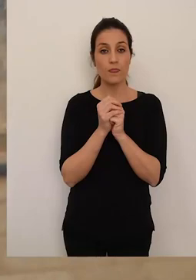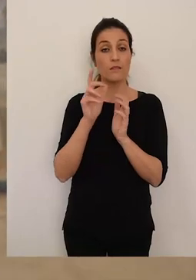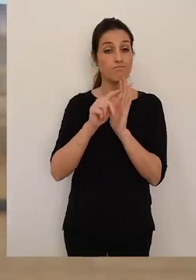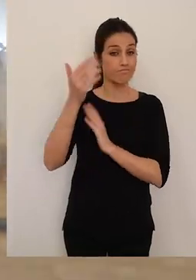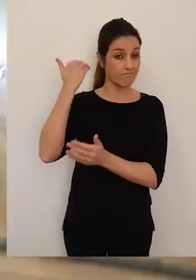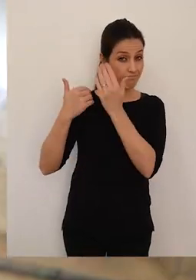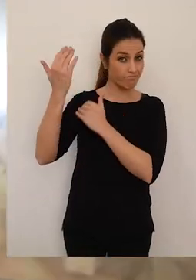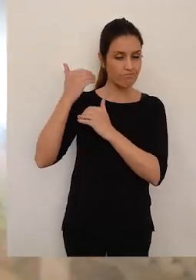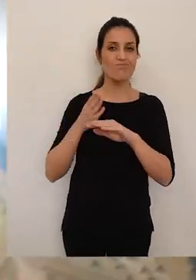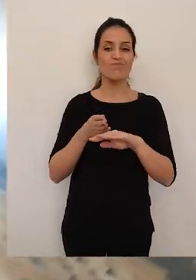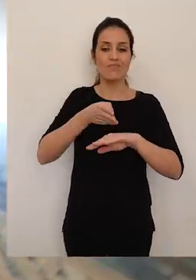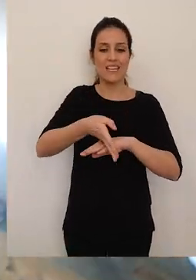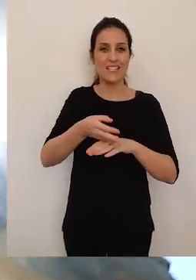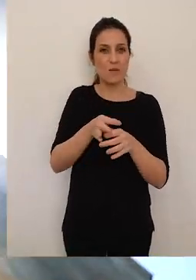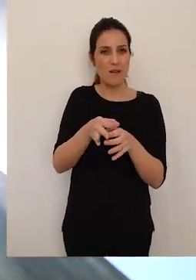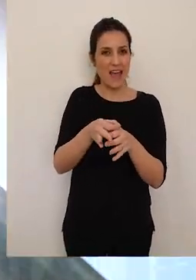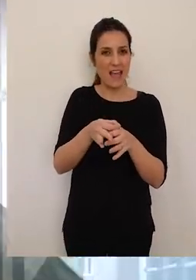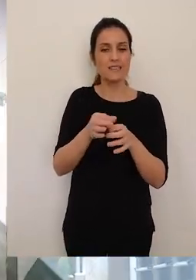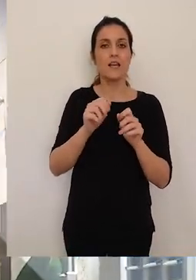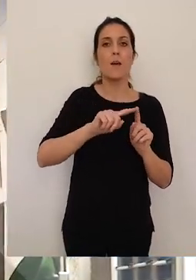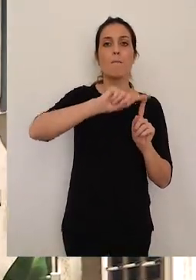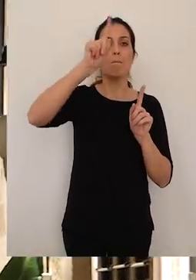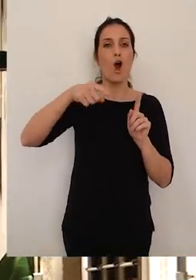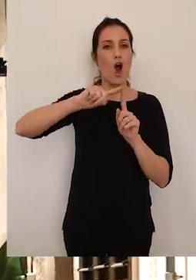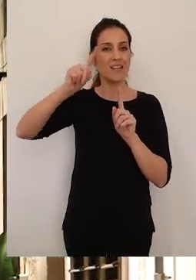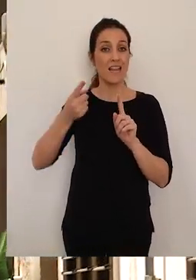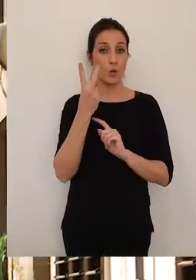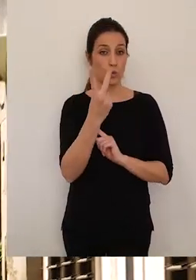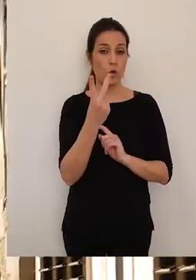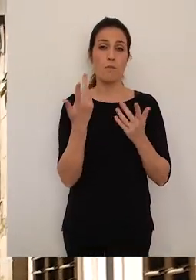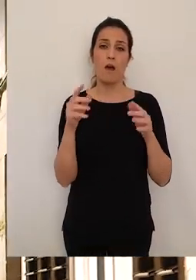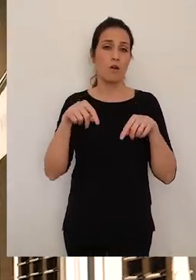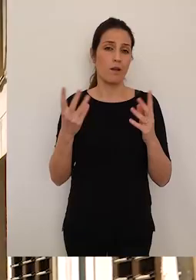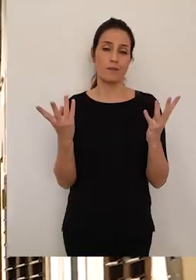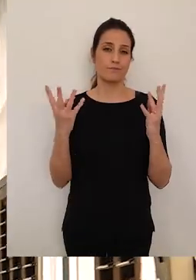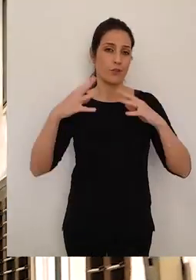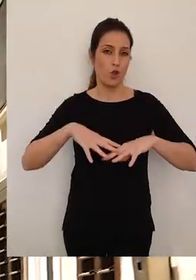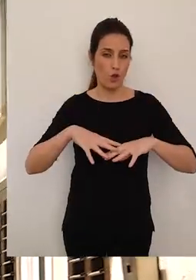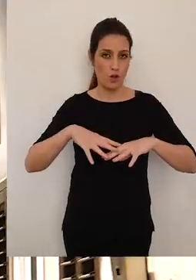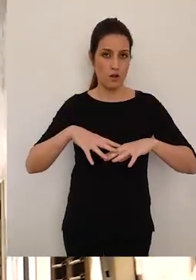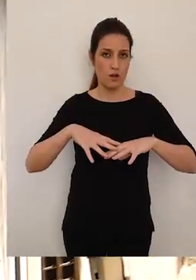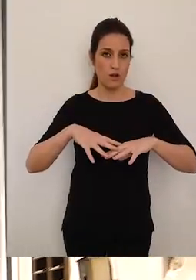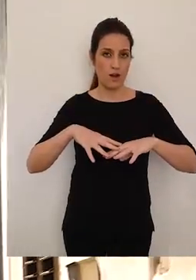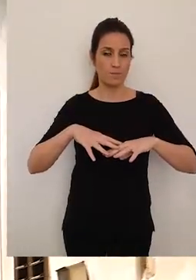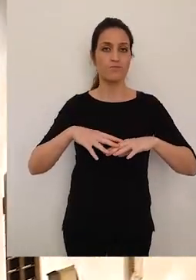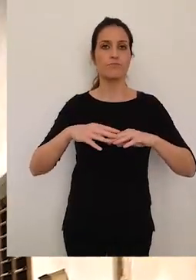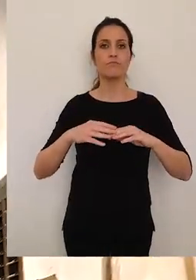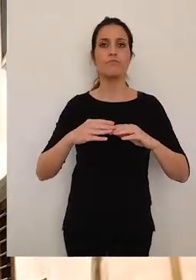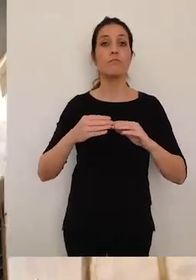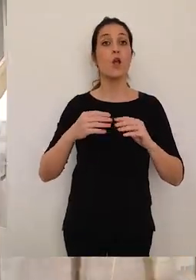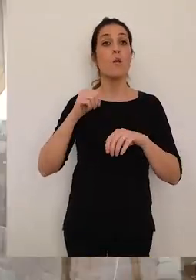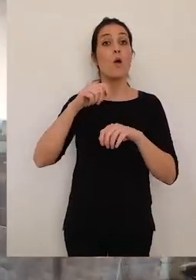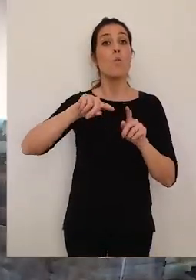Un tempo l'ingresso al paese era garantito da due porte ormai andate distrutte e localizzate sull'attuale via Roma, la